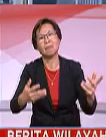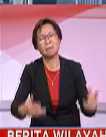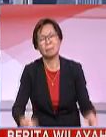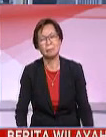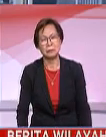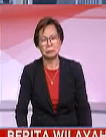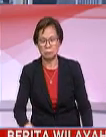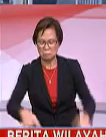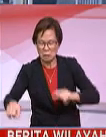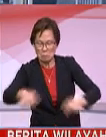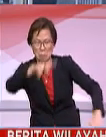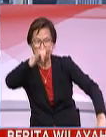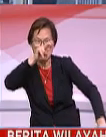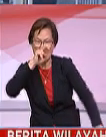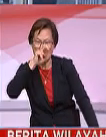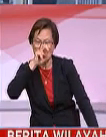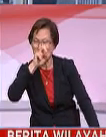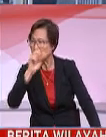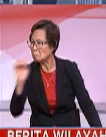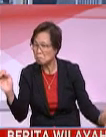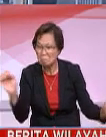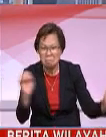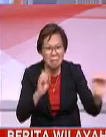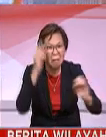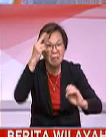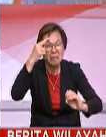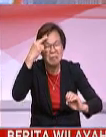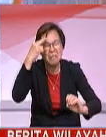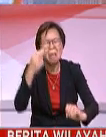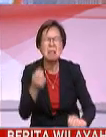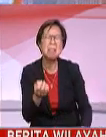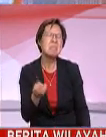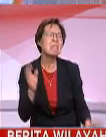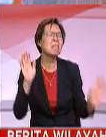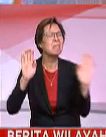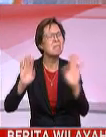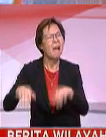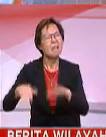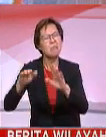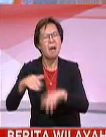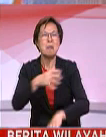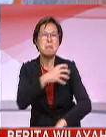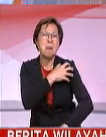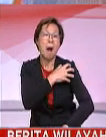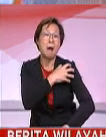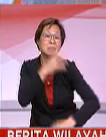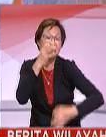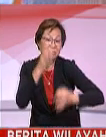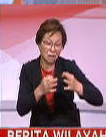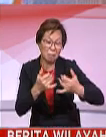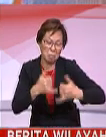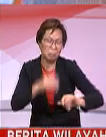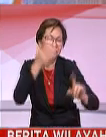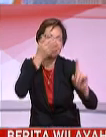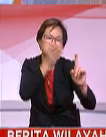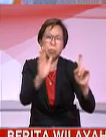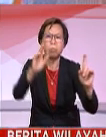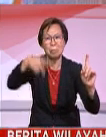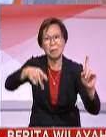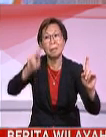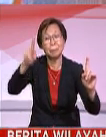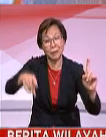Tindakan tegas akan diambil dengan tiada lagi alasan remeh yang dilayan pihak berkuasa jika masih ingkar